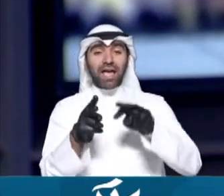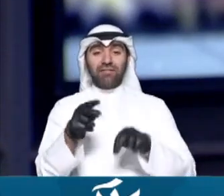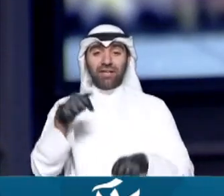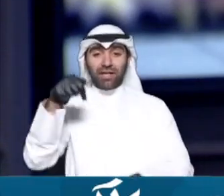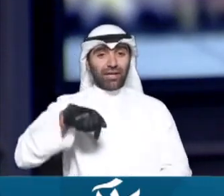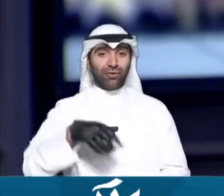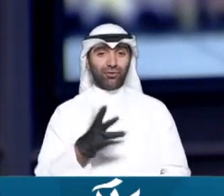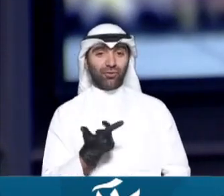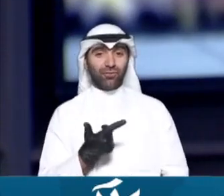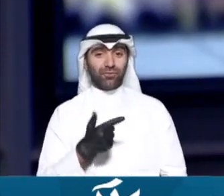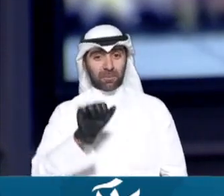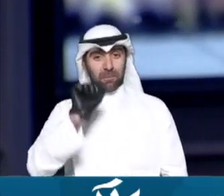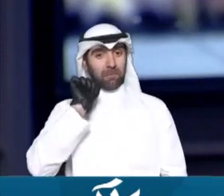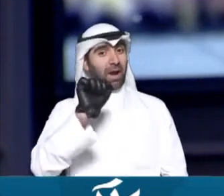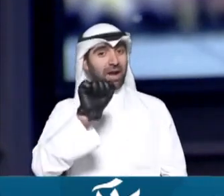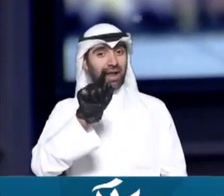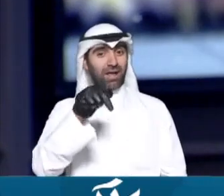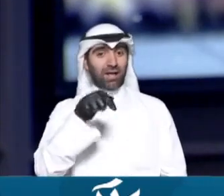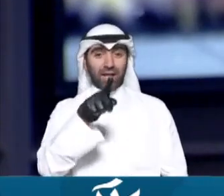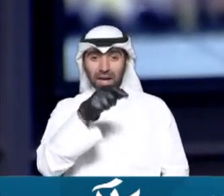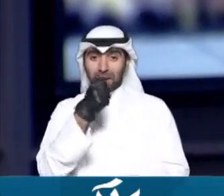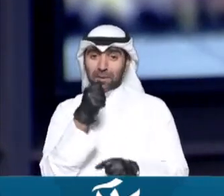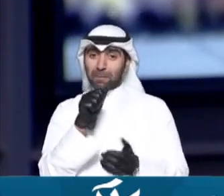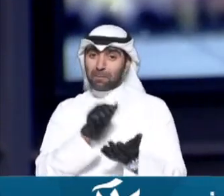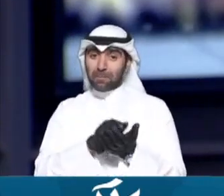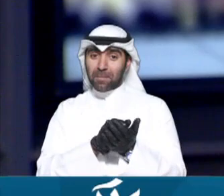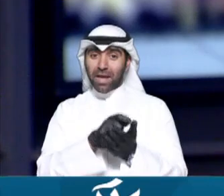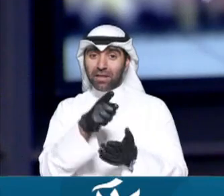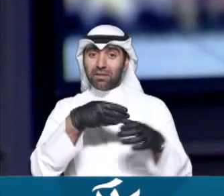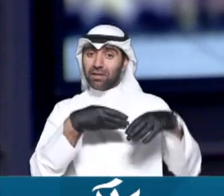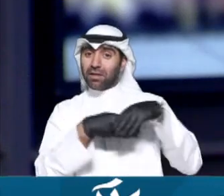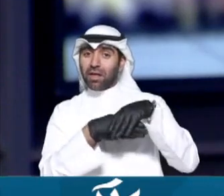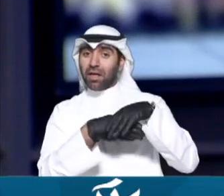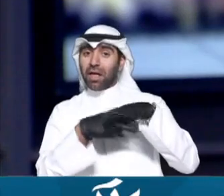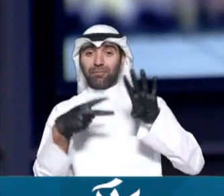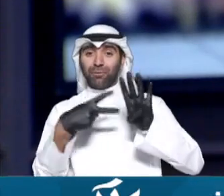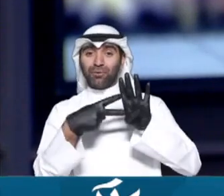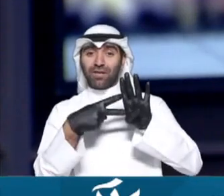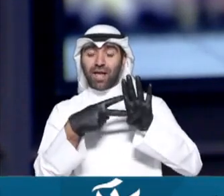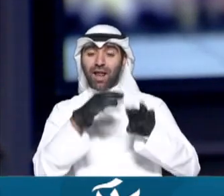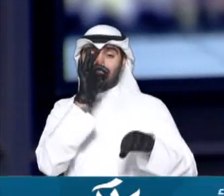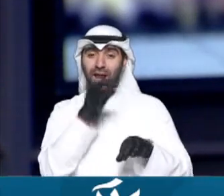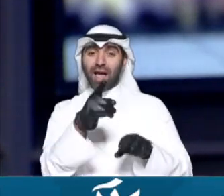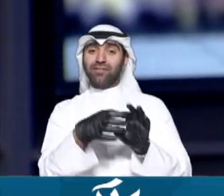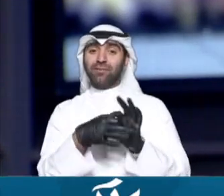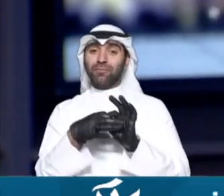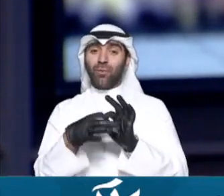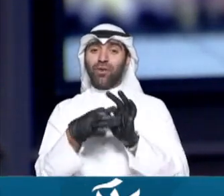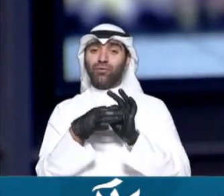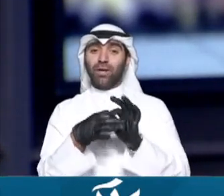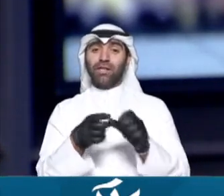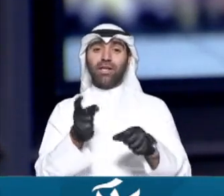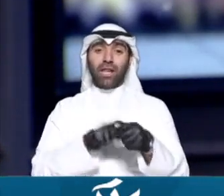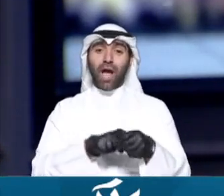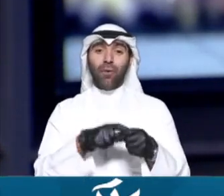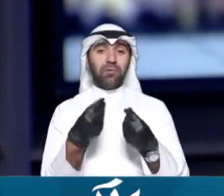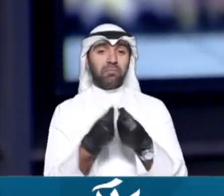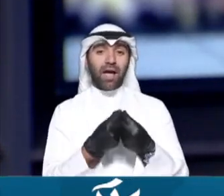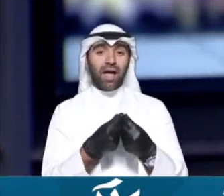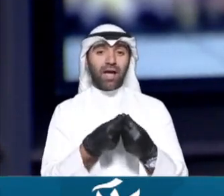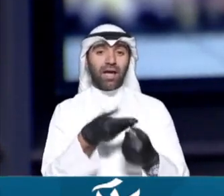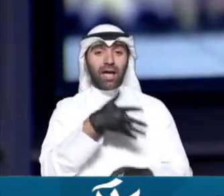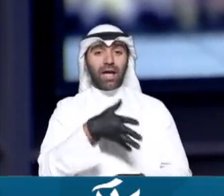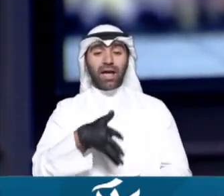المعاني الإيمانية. نعم. تذكرهم بالله، تنصحهم، توجههم. وإذا وصلت